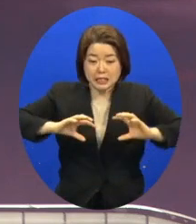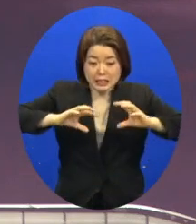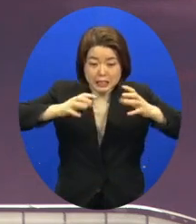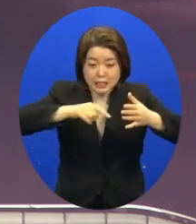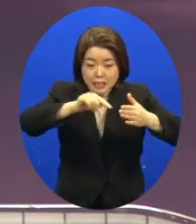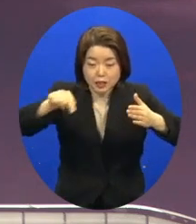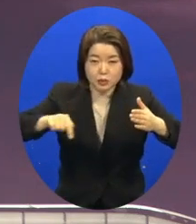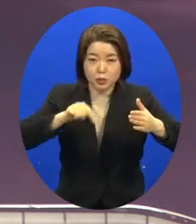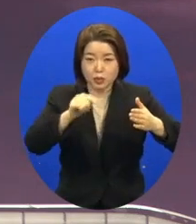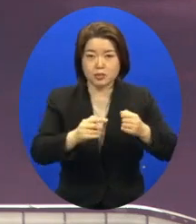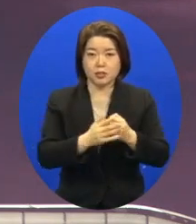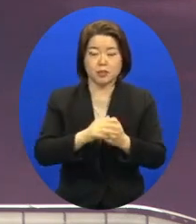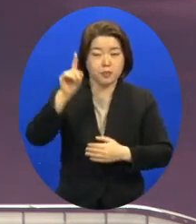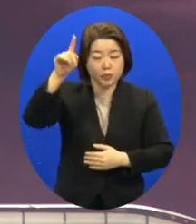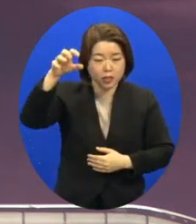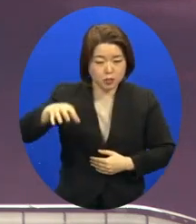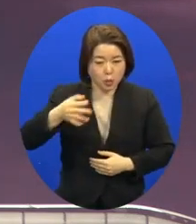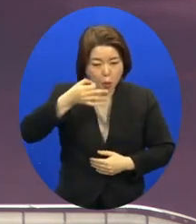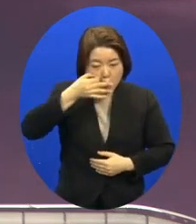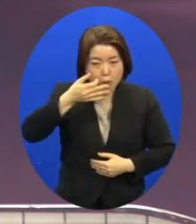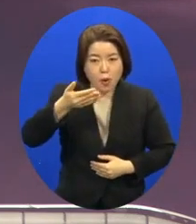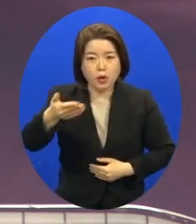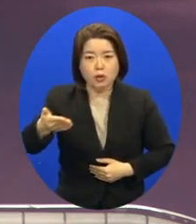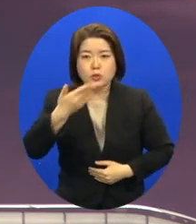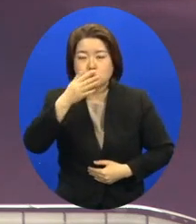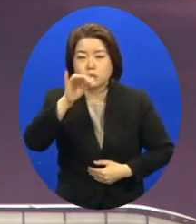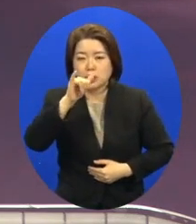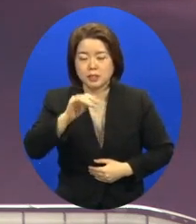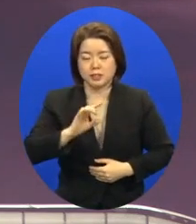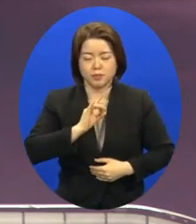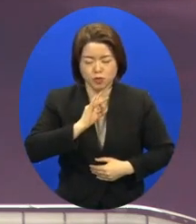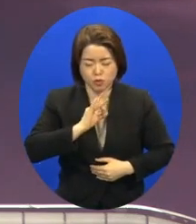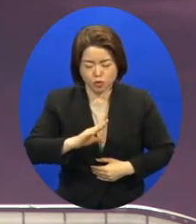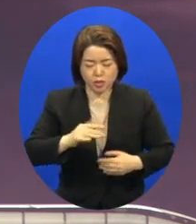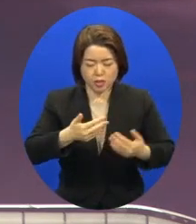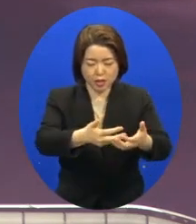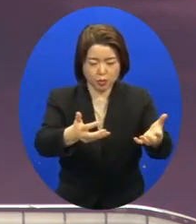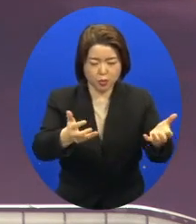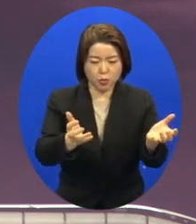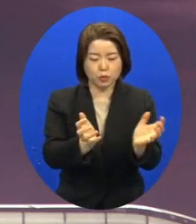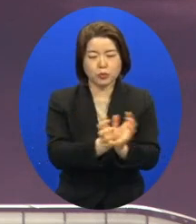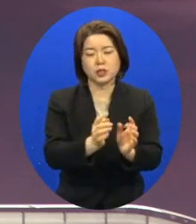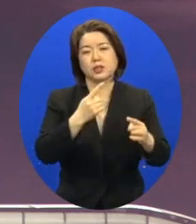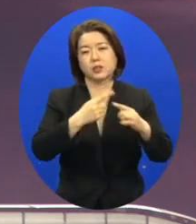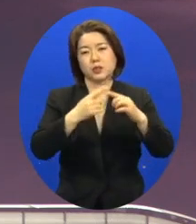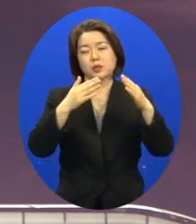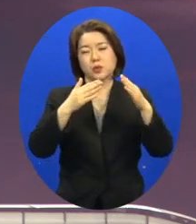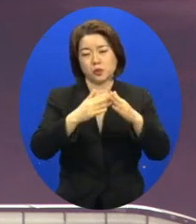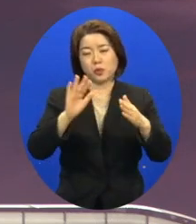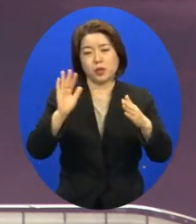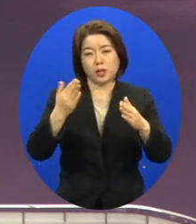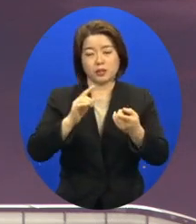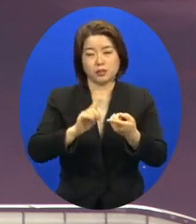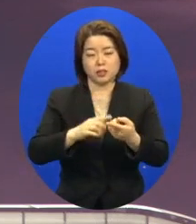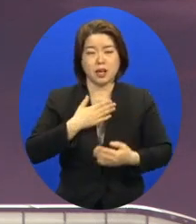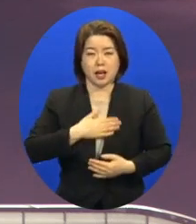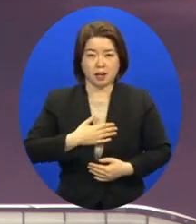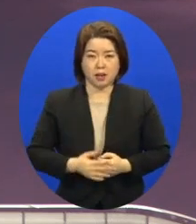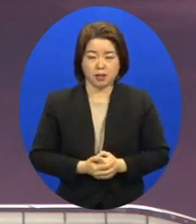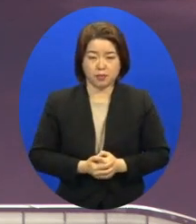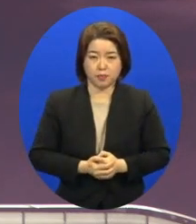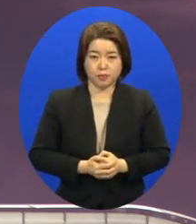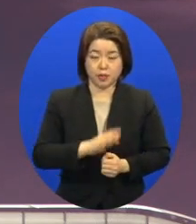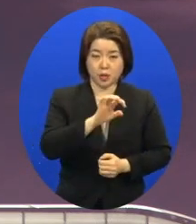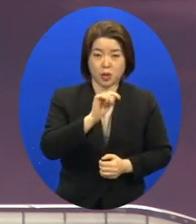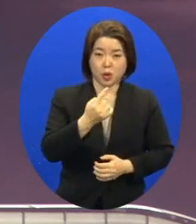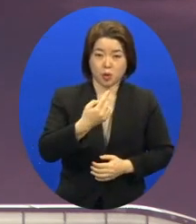세상에서 천국을 보여줄 수 있는 유일한 공동체가 교회라는 사실을 알게 되었습니다. 그가 폴